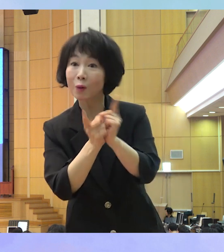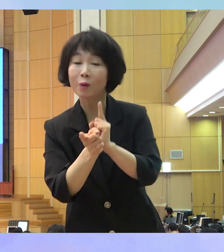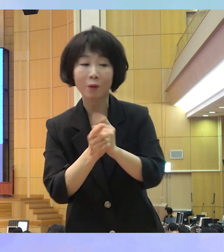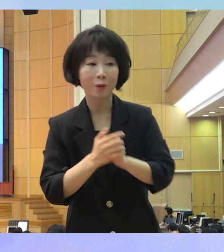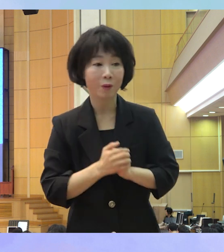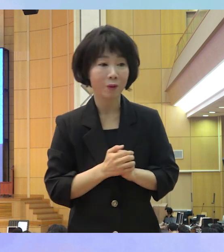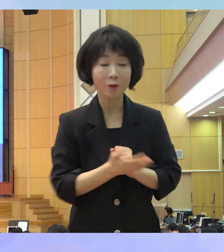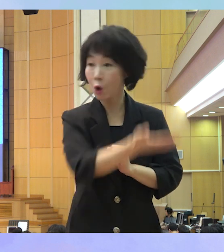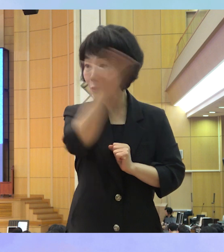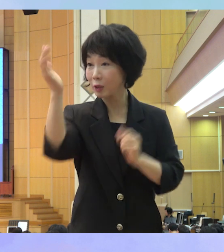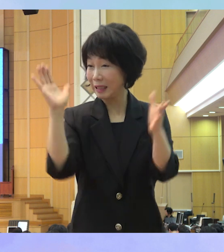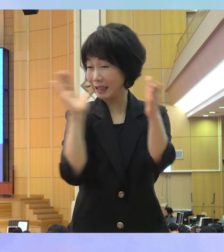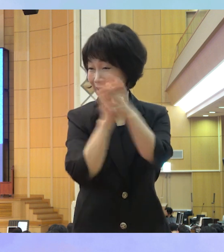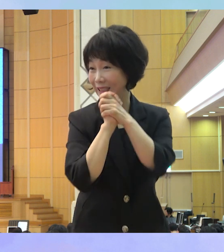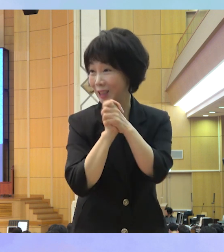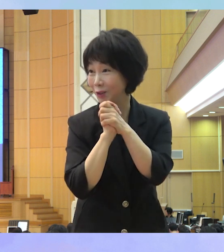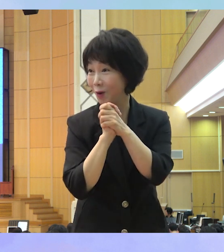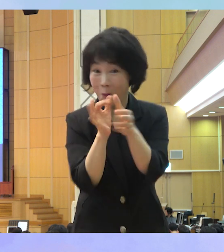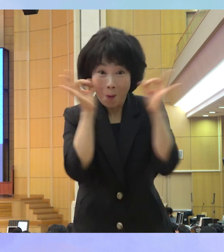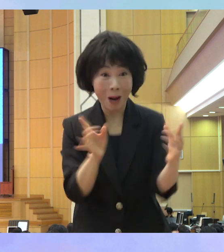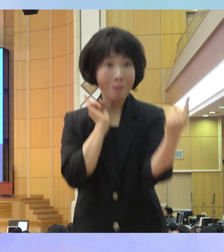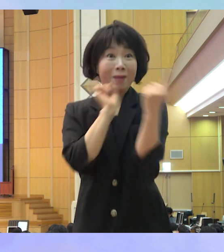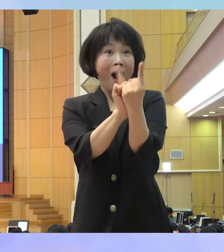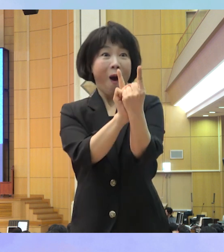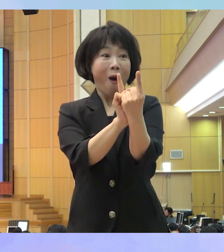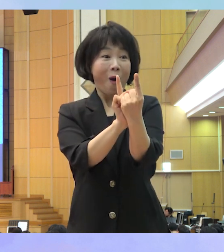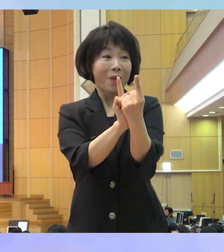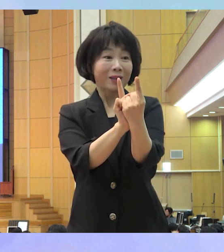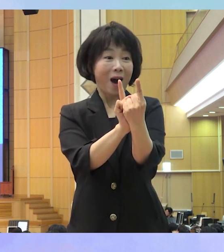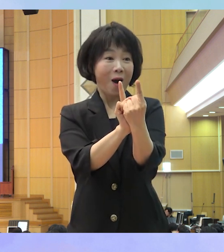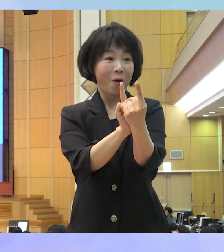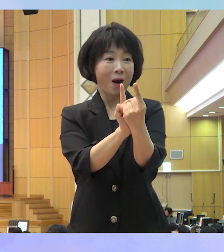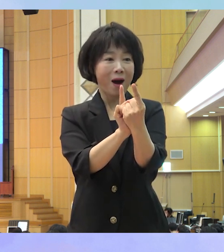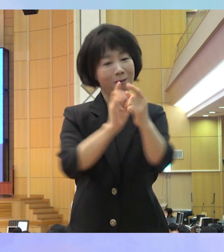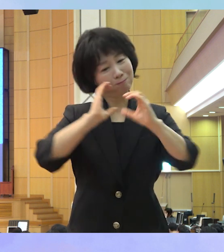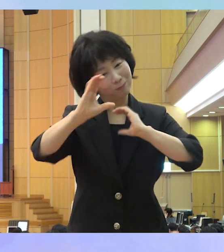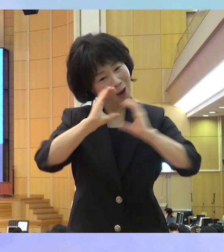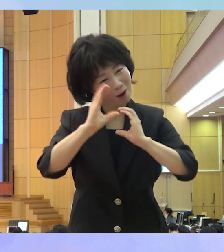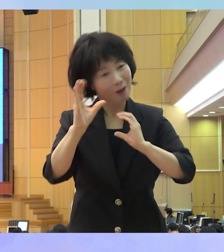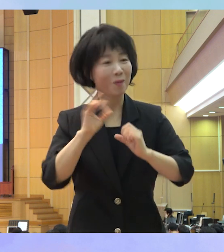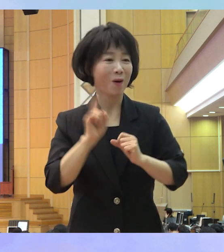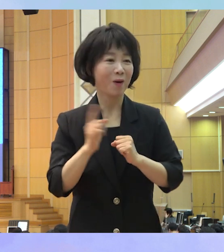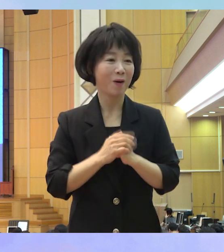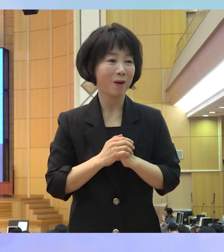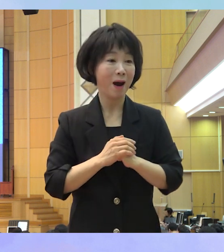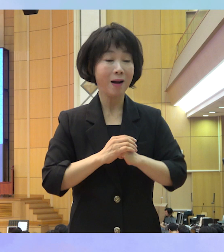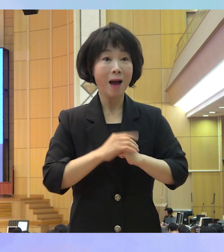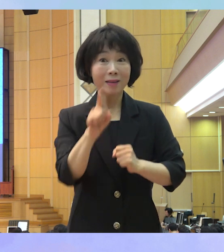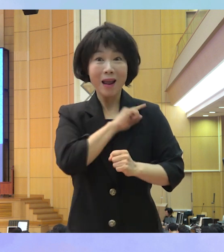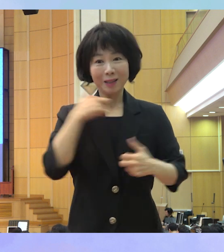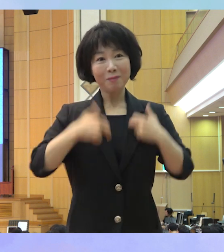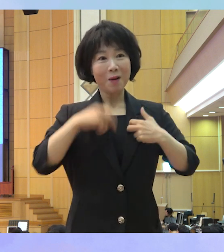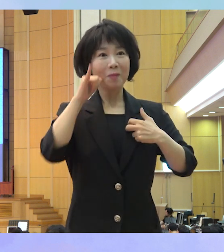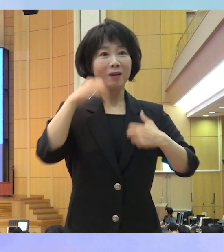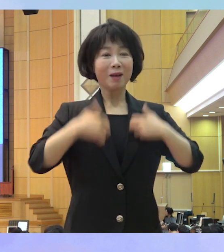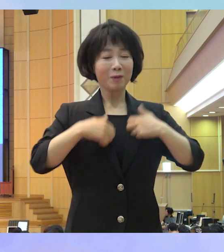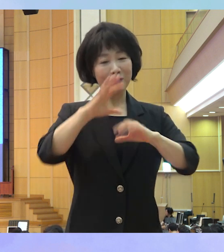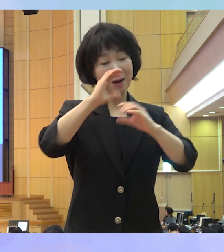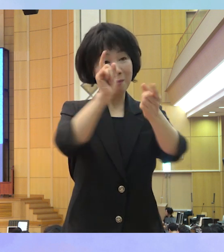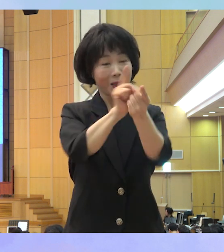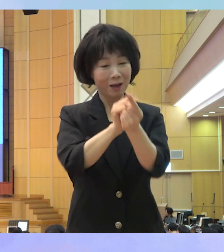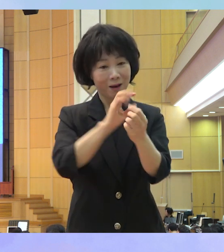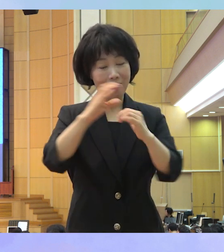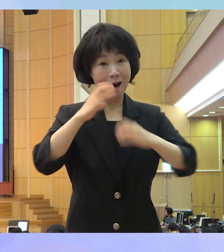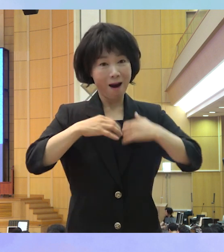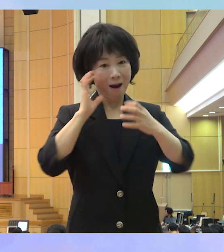여러분, 친구랑 만나서 하는 것 중에 제일 재미있는 게 뭔지 아세요? 대화입니다.